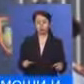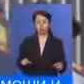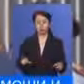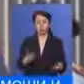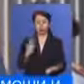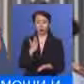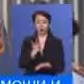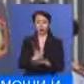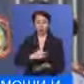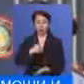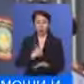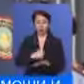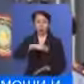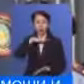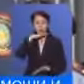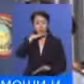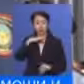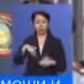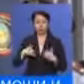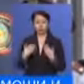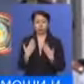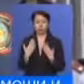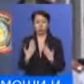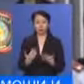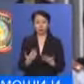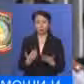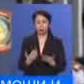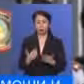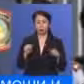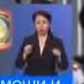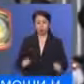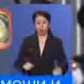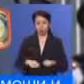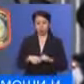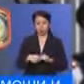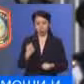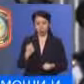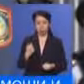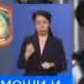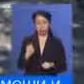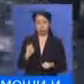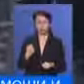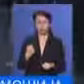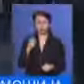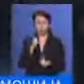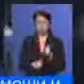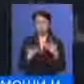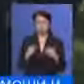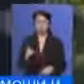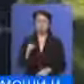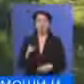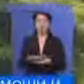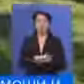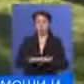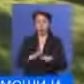внимание обращаем на выявление и профилактику от правонарушений по видеозаконам. Ежедневно на охрану